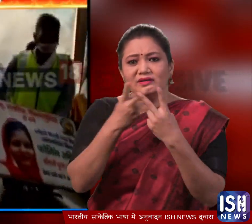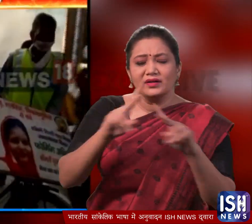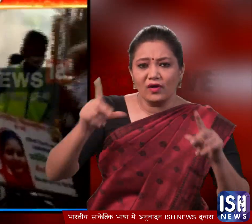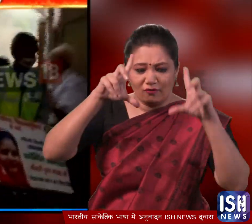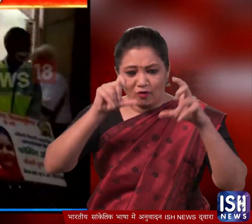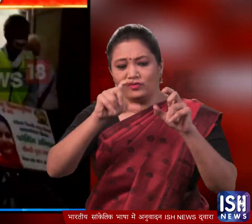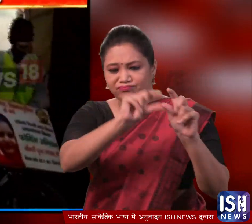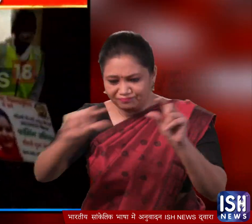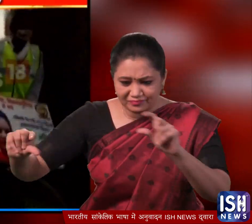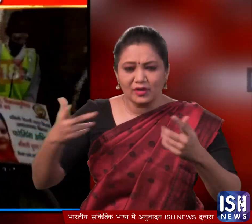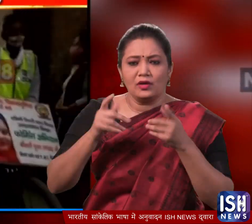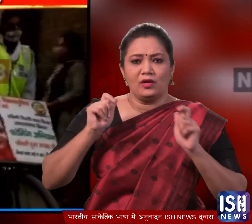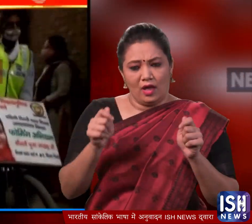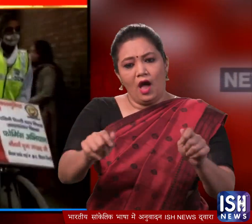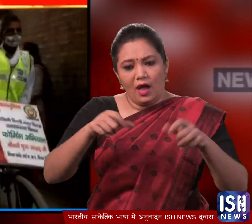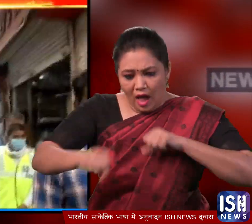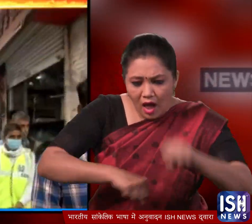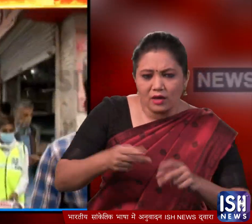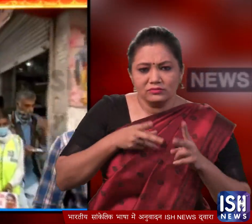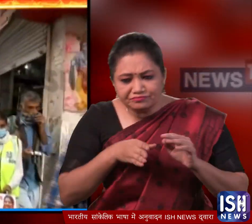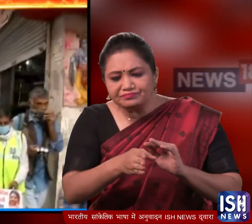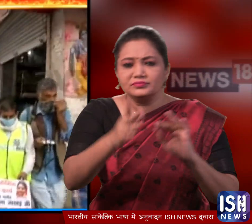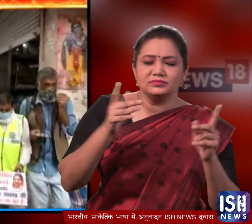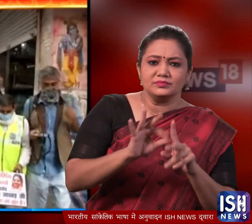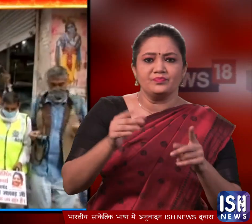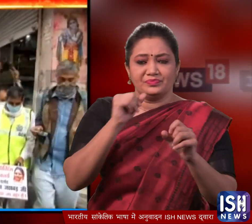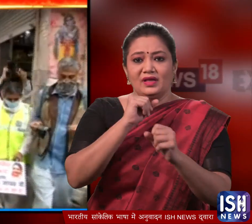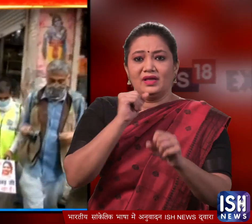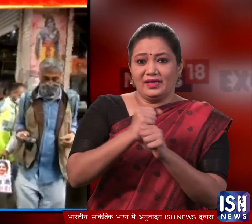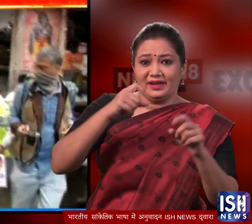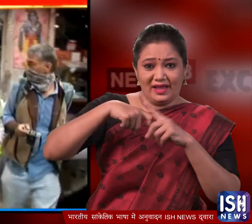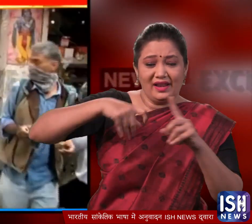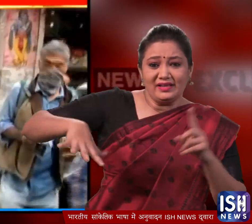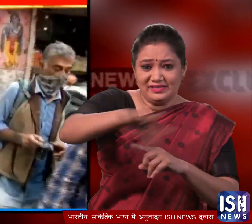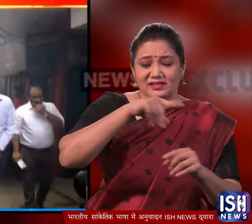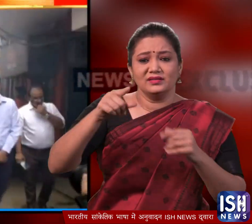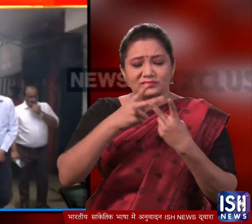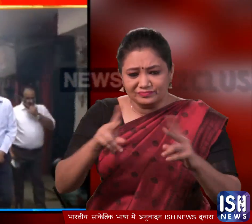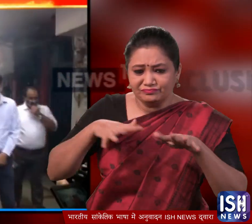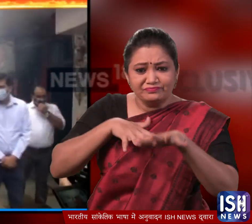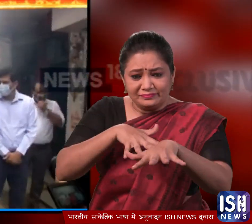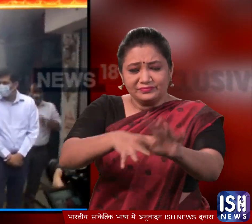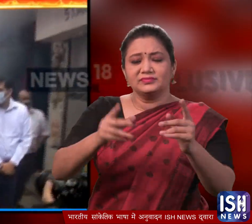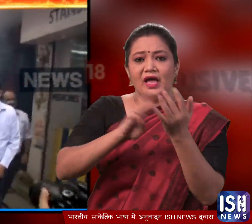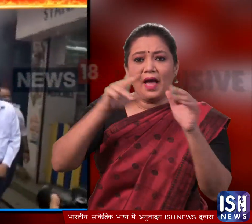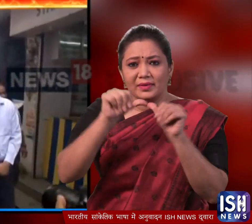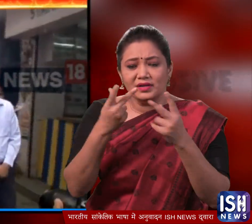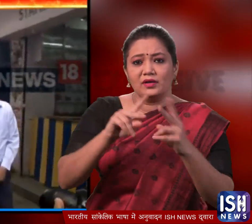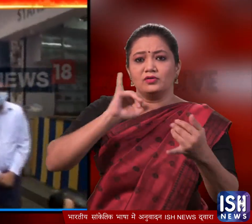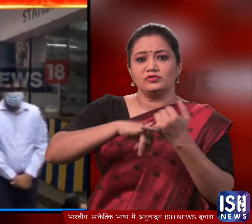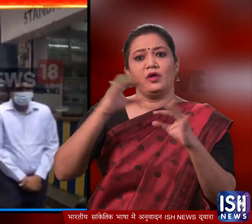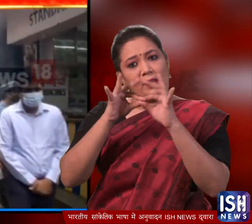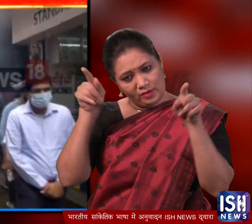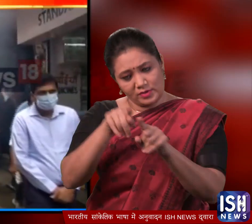की फोटो वाले पोस्टर से इसका मकसद साफ नजर आया। ग्रेटर कैलाश की गलियों में चलाए गए इस अभियान के दौरान आम आदमी पार्टी के विधायक